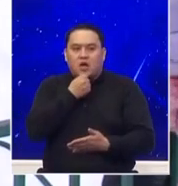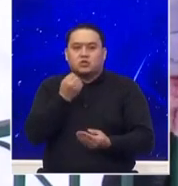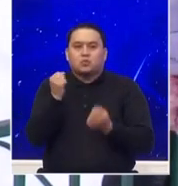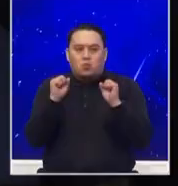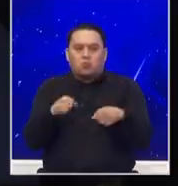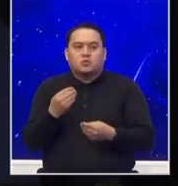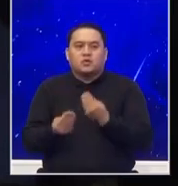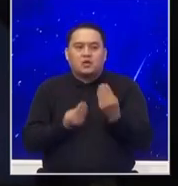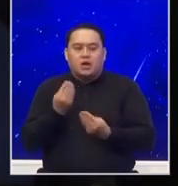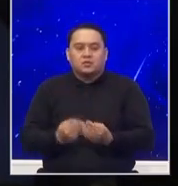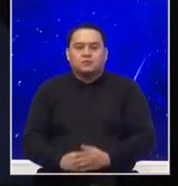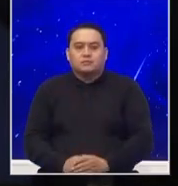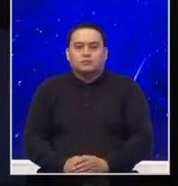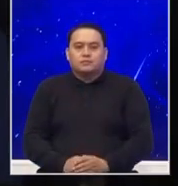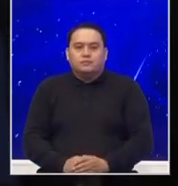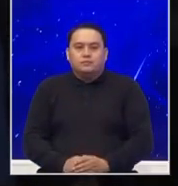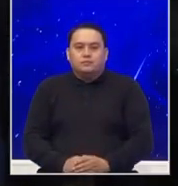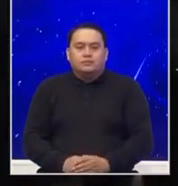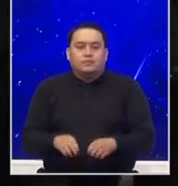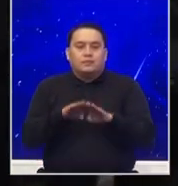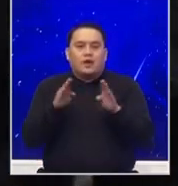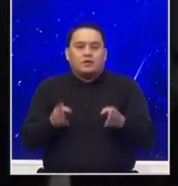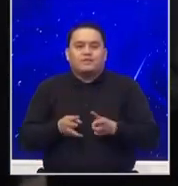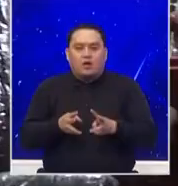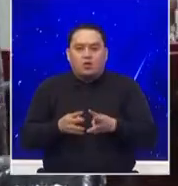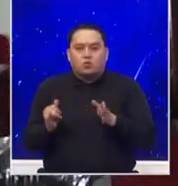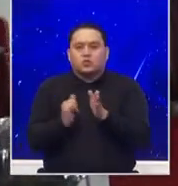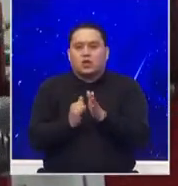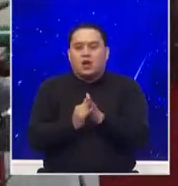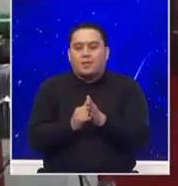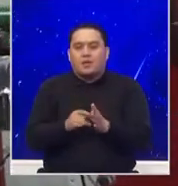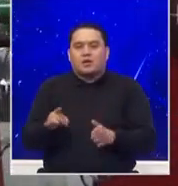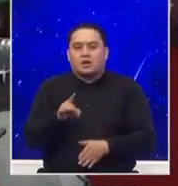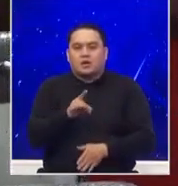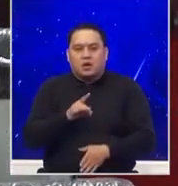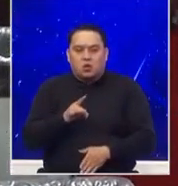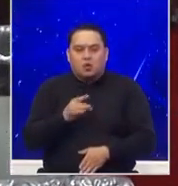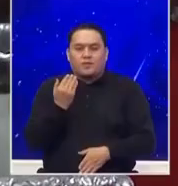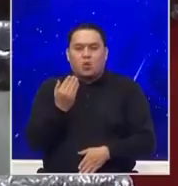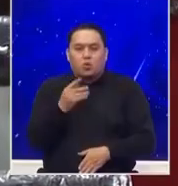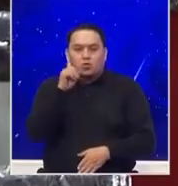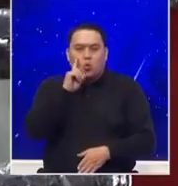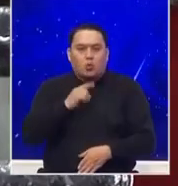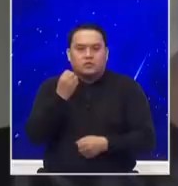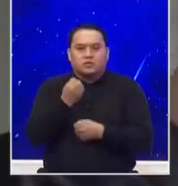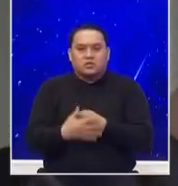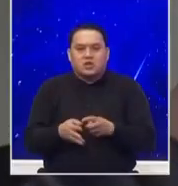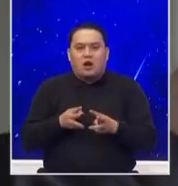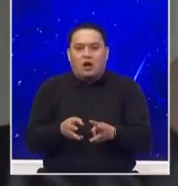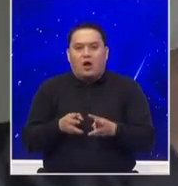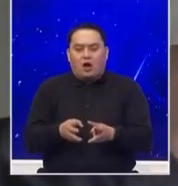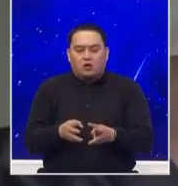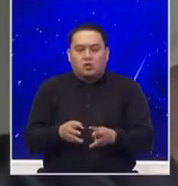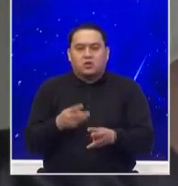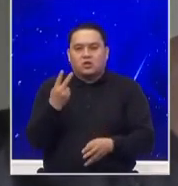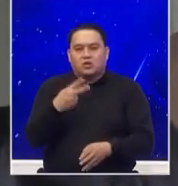играться. Блочно-модульную котельную в 2018 году установили в микрорайоне Мелиоратор. Удовольствие от центрального отопления сейчас здесь